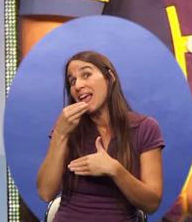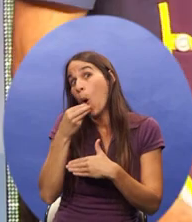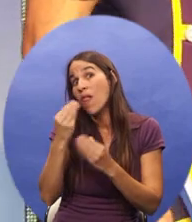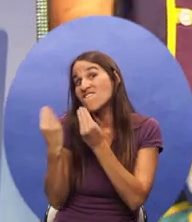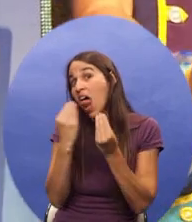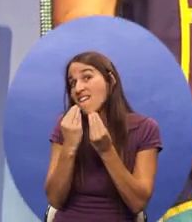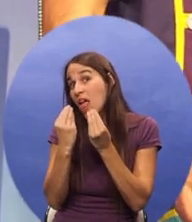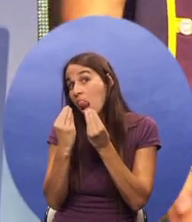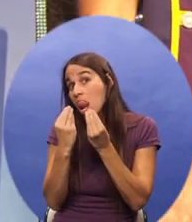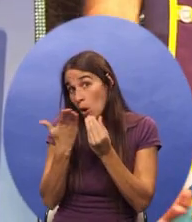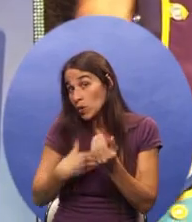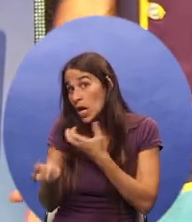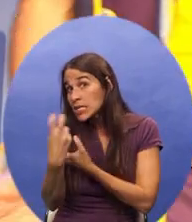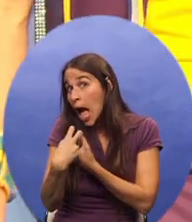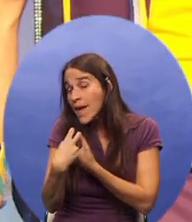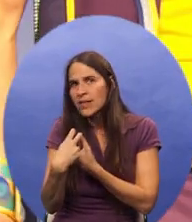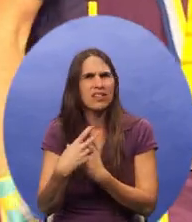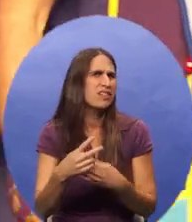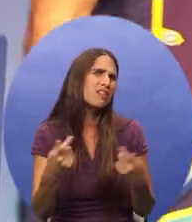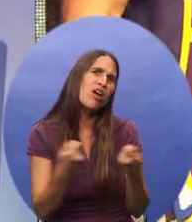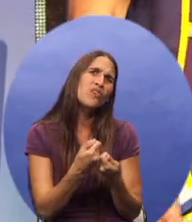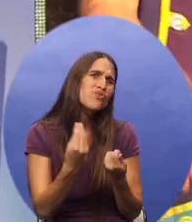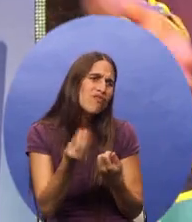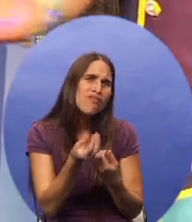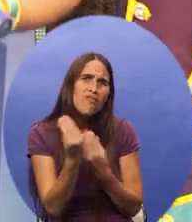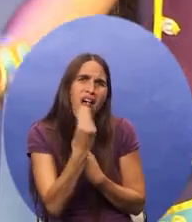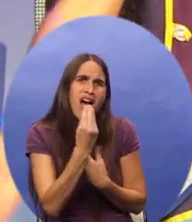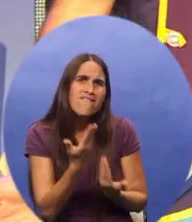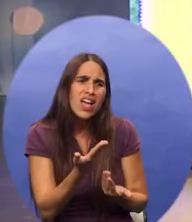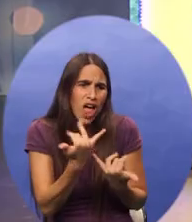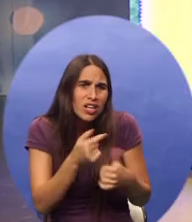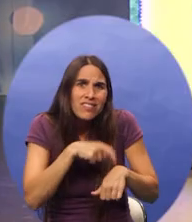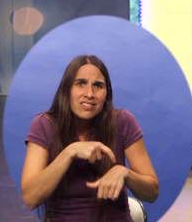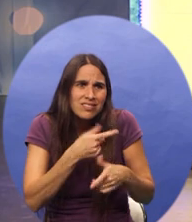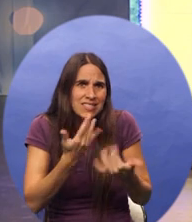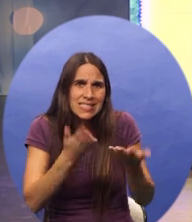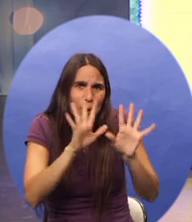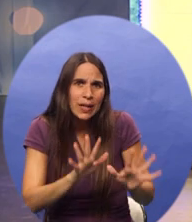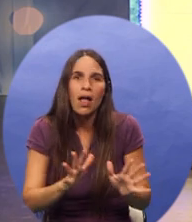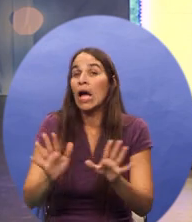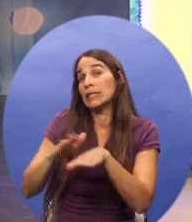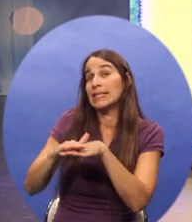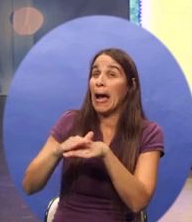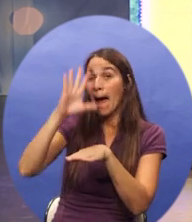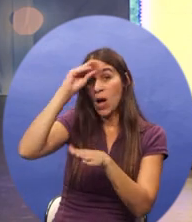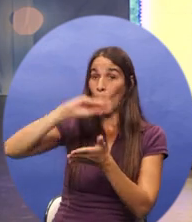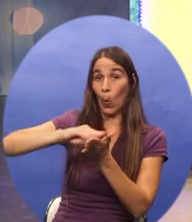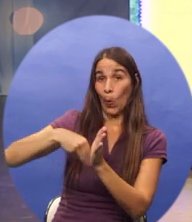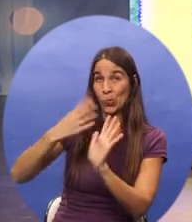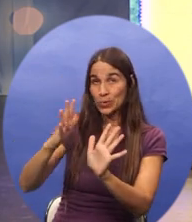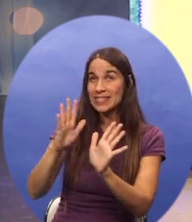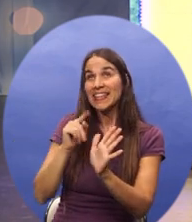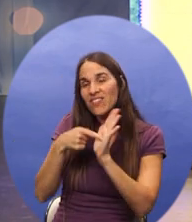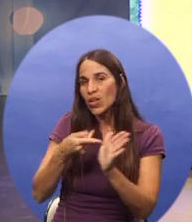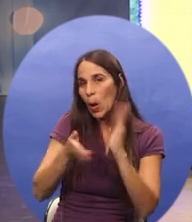לאכול פלאפל פה. רוצה לבוא איתנו? מה לבוא? מה פלאפל? אנחנו באמצע תוכנית. סליחה, מר חומוס. התכוונתי